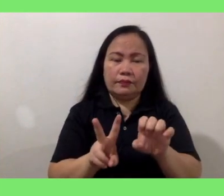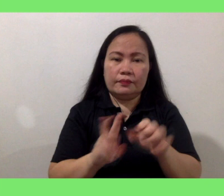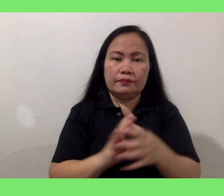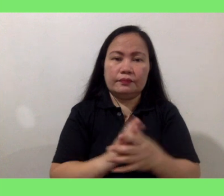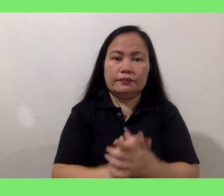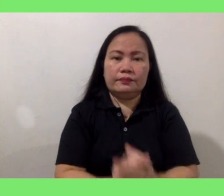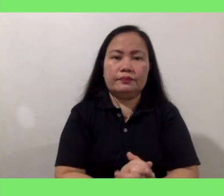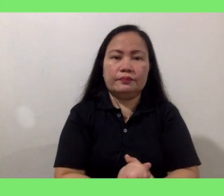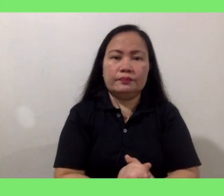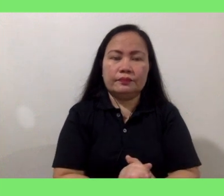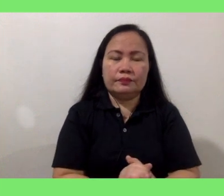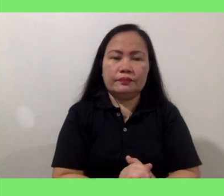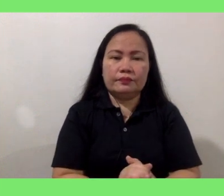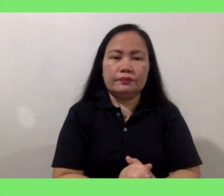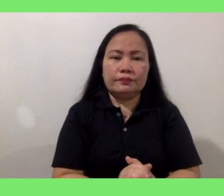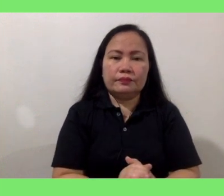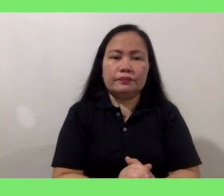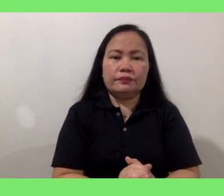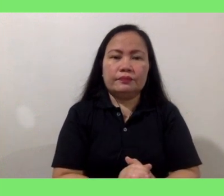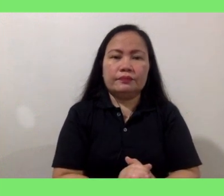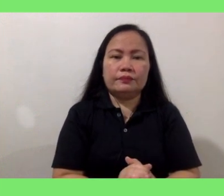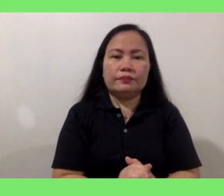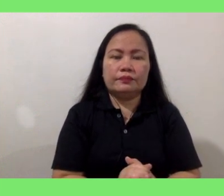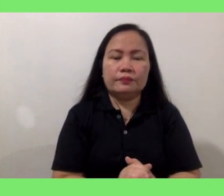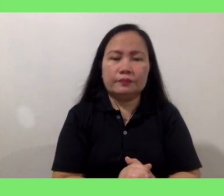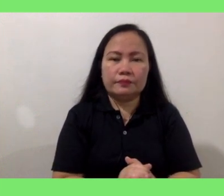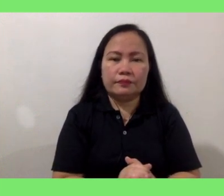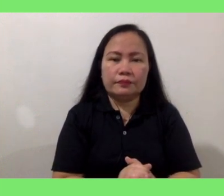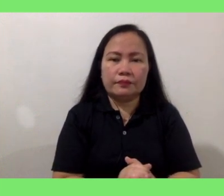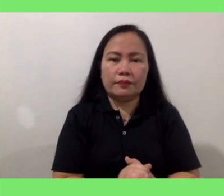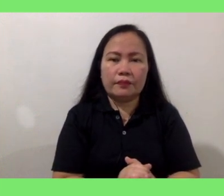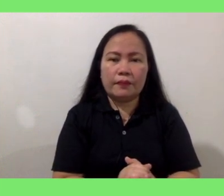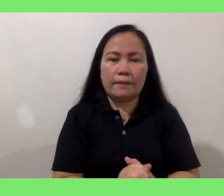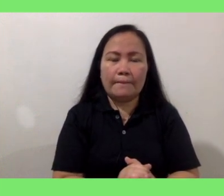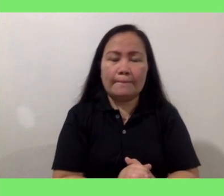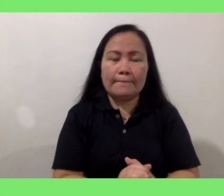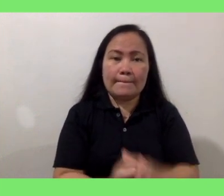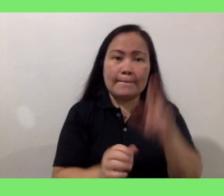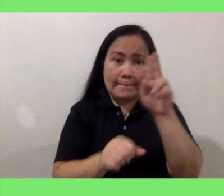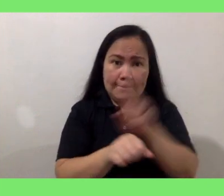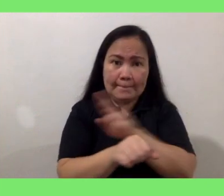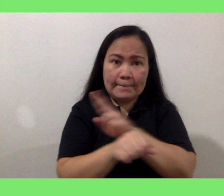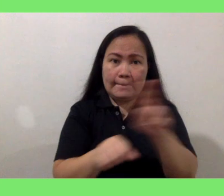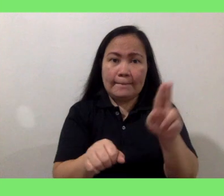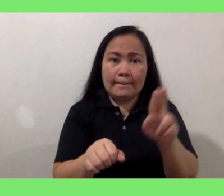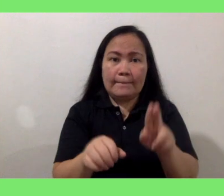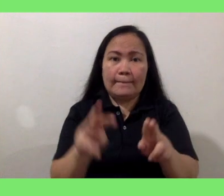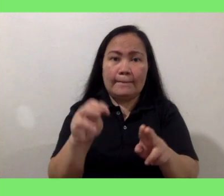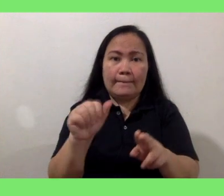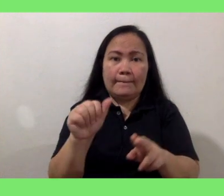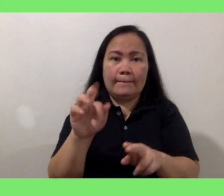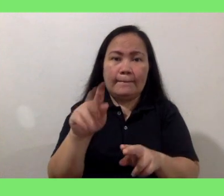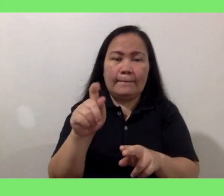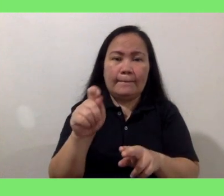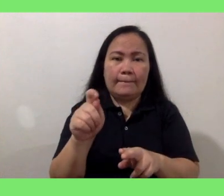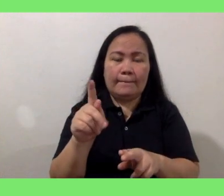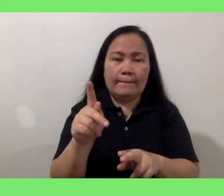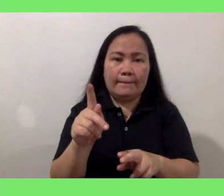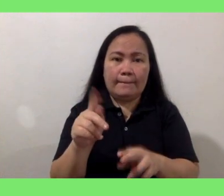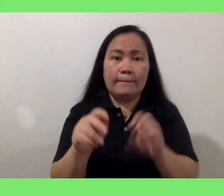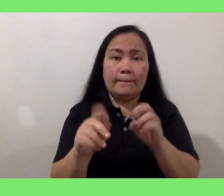way of showing that the segments are congruent. You can make use of marks or tick